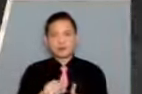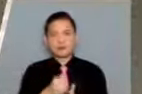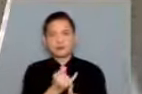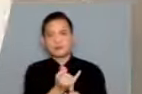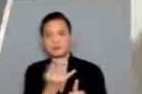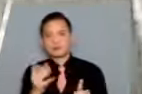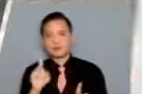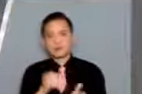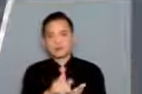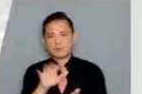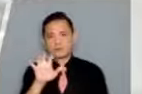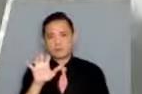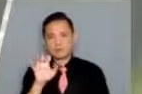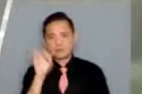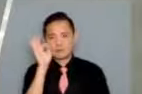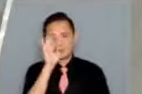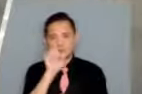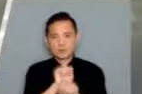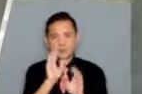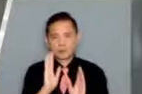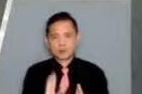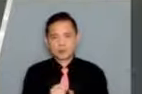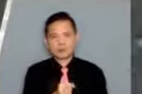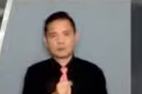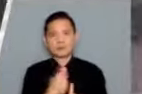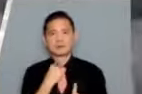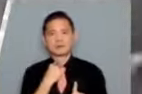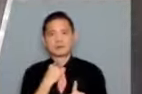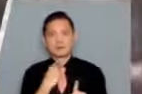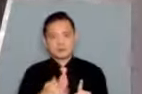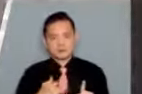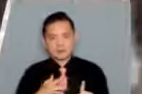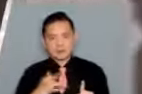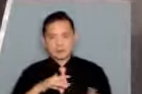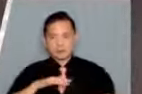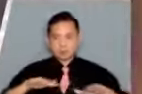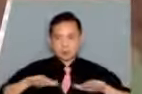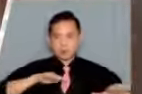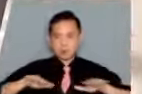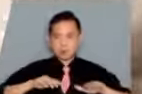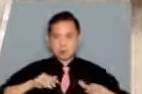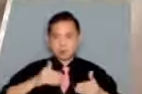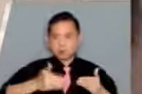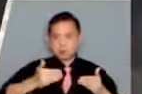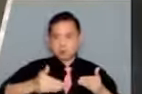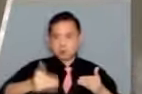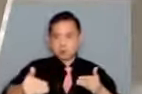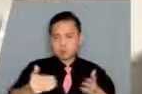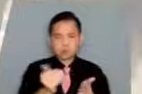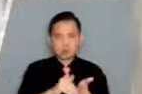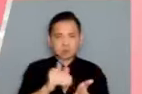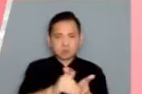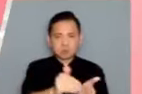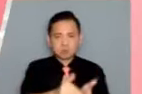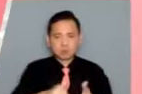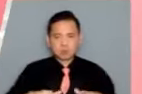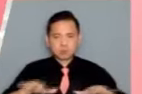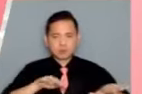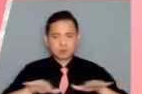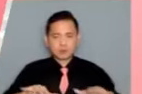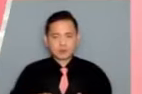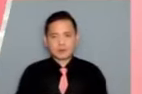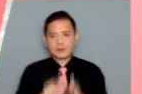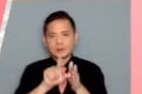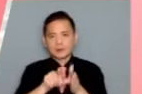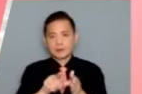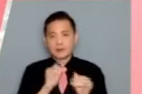kanila, naranasan ang malakas na lindol, maging ang ilang aftershocks. Para alamin natin ang sitwasyon ngayon ng ilang Pinoy roon, makapanayam natin